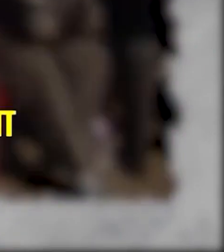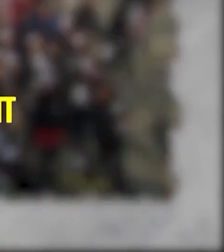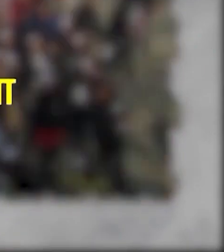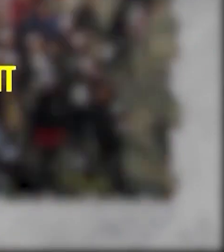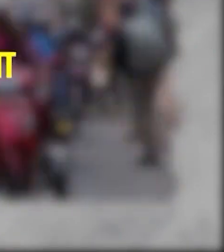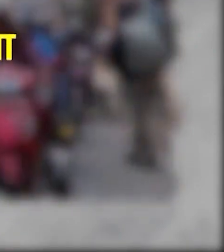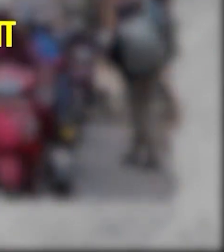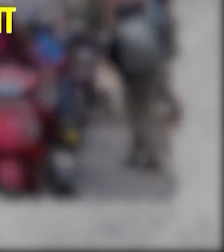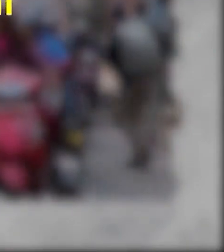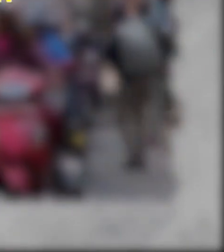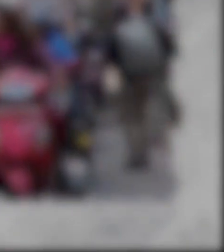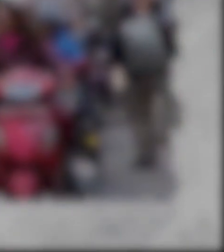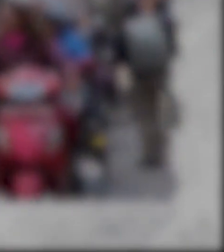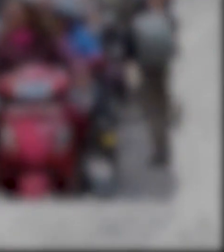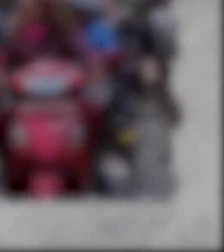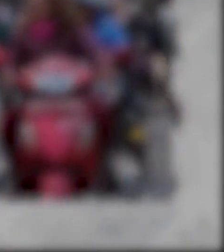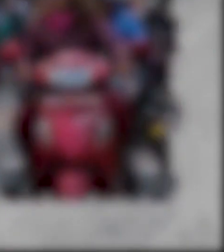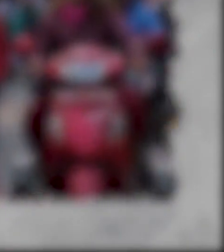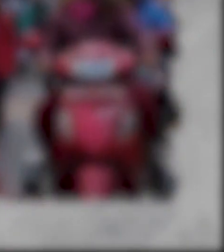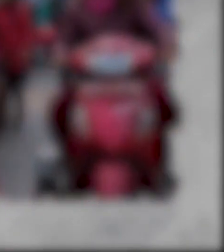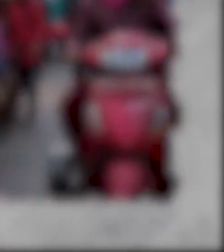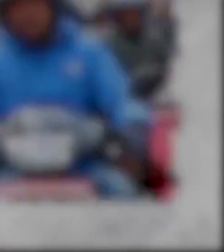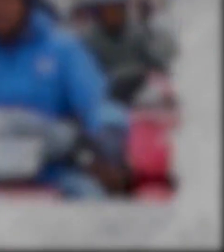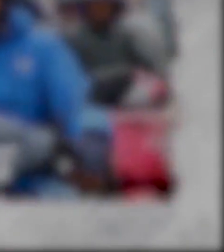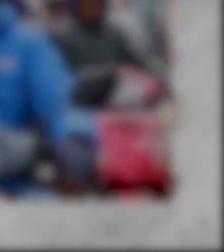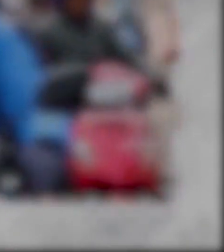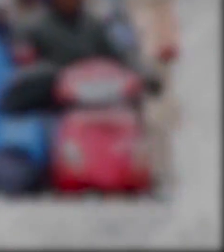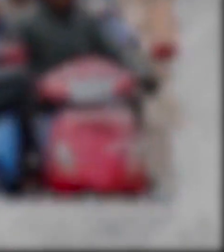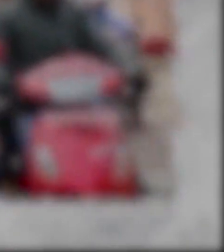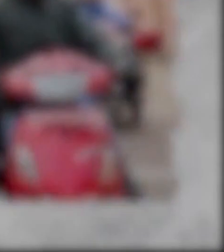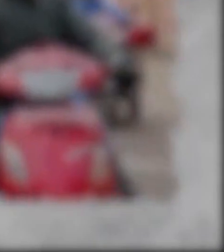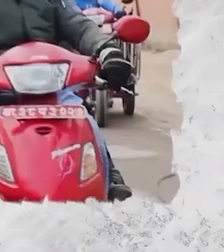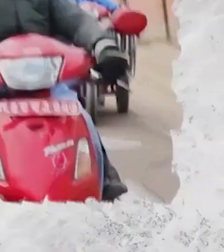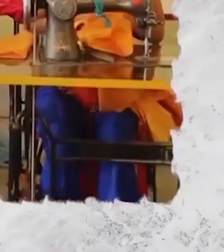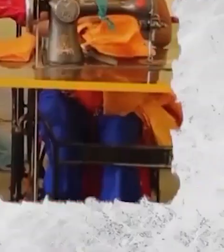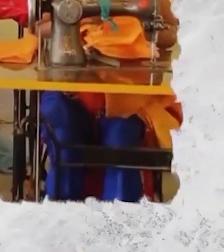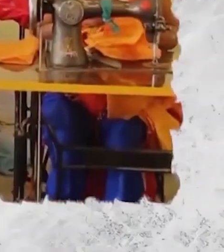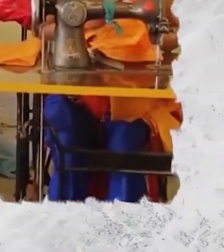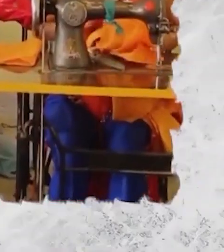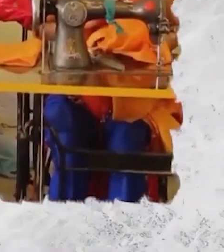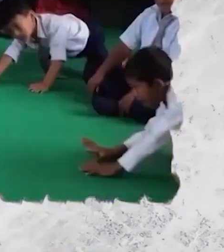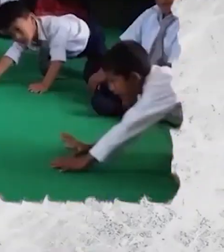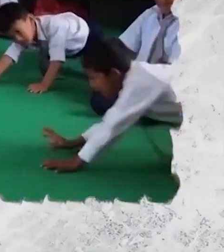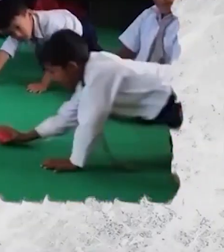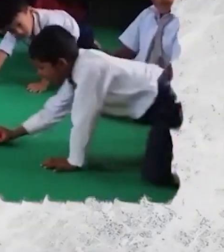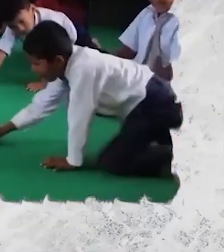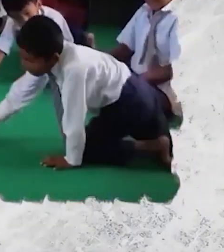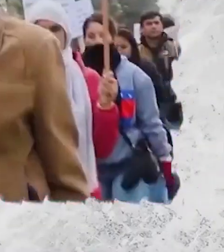अपाङ्गता भएकालाई ल्याउनु पर्छ, आयो अपाङ्ग।